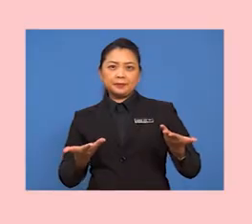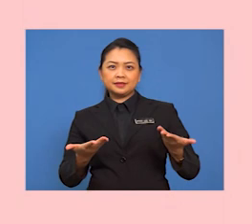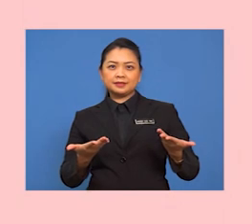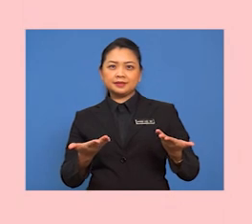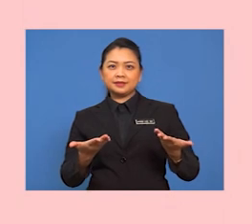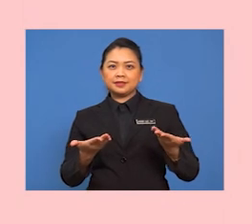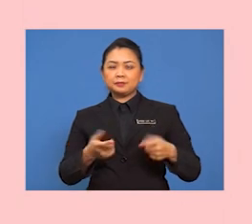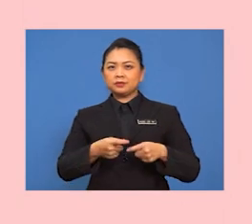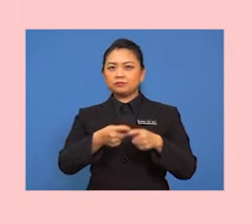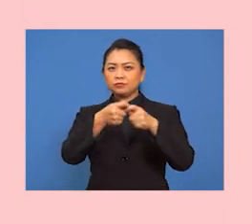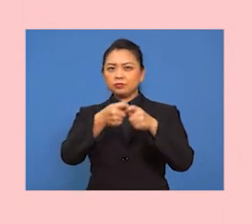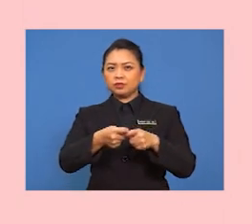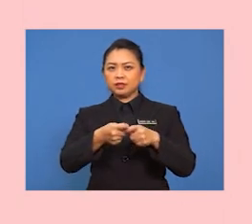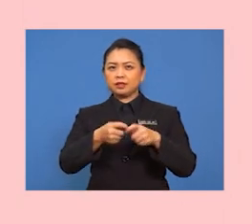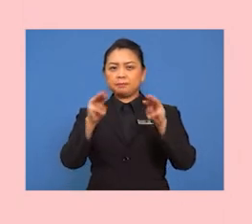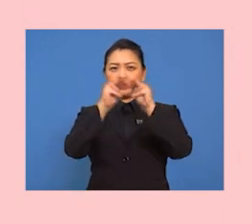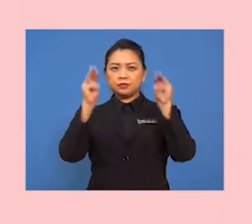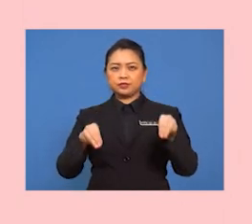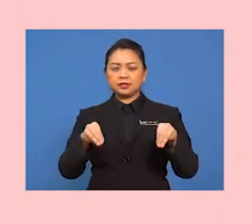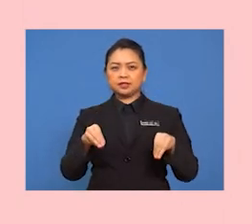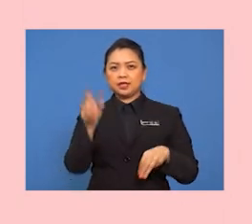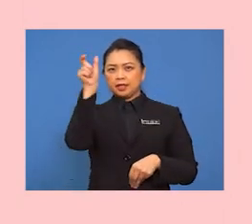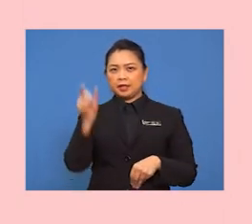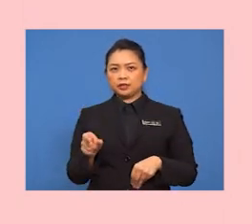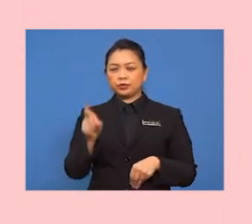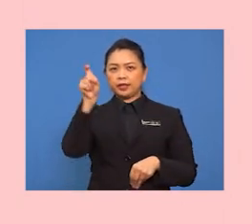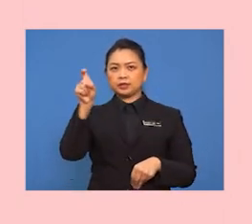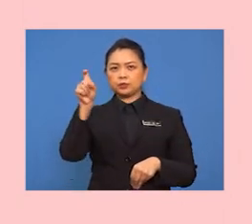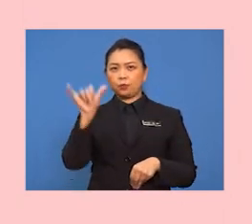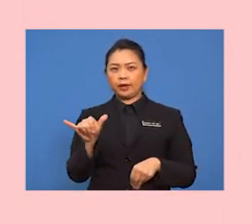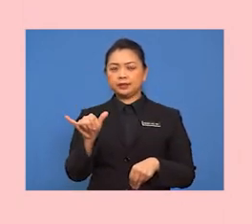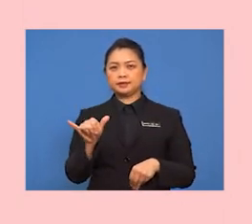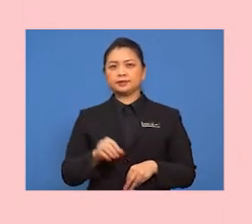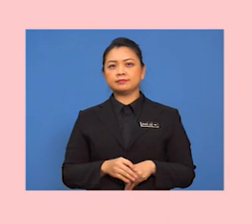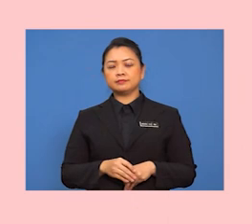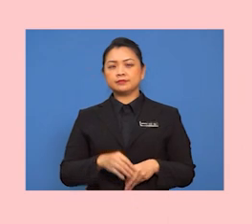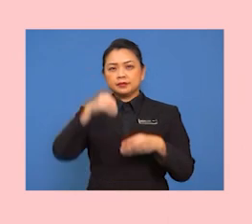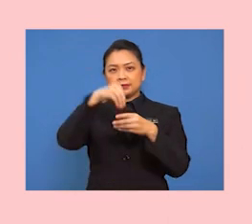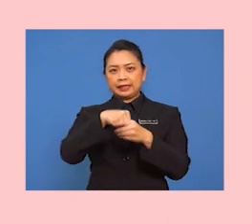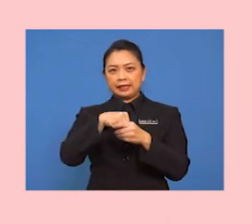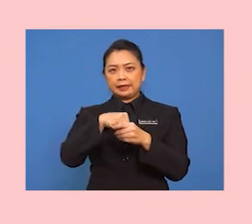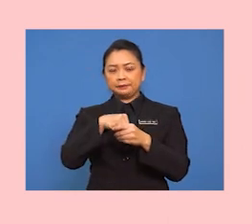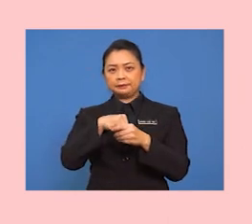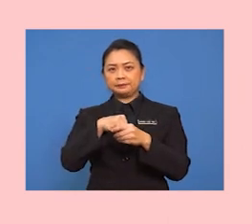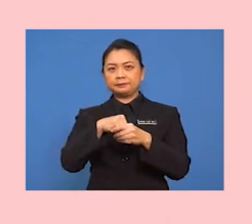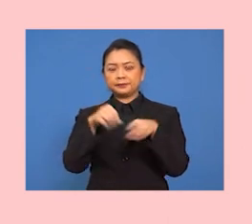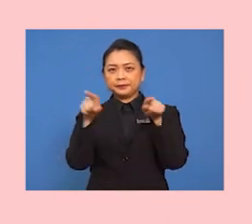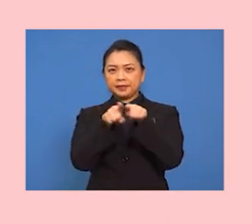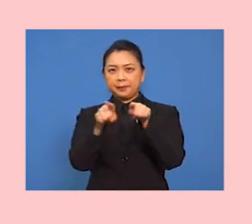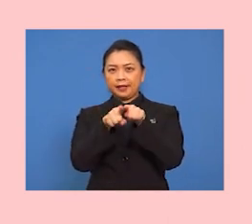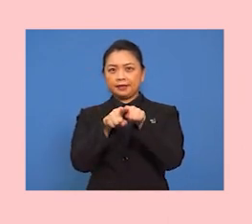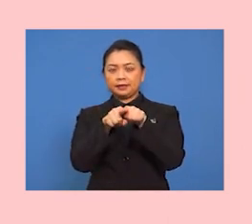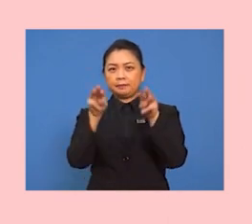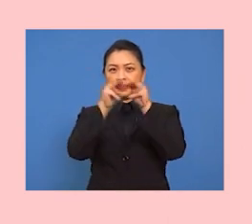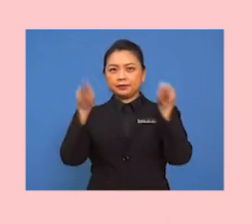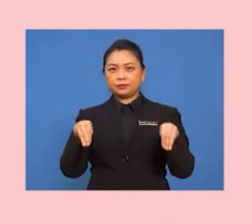menentukan matriks lajo X dan Y dalam persamaan matriks